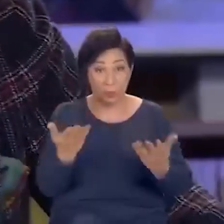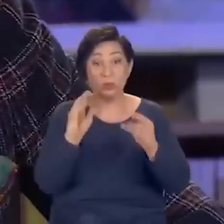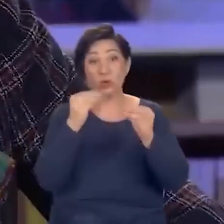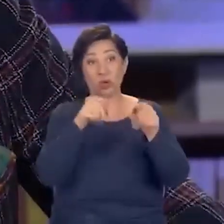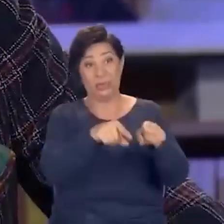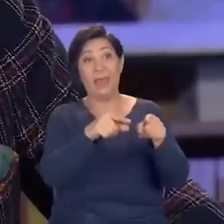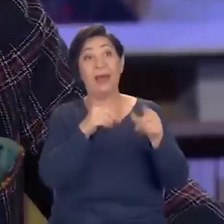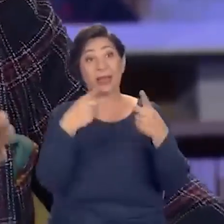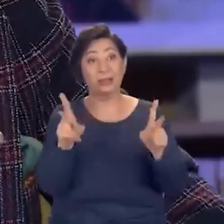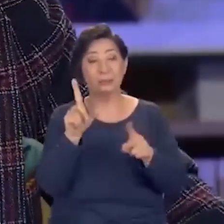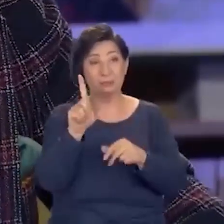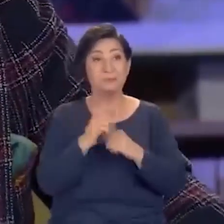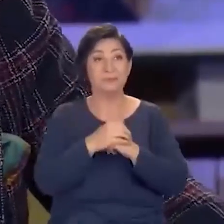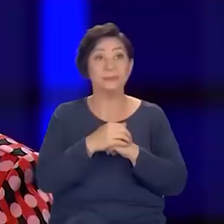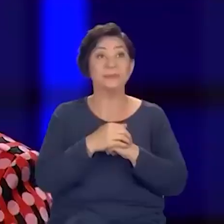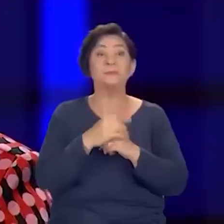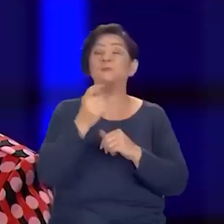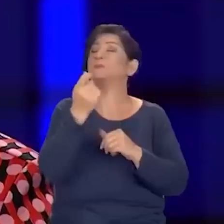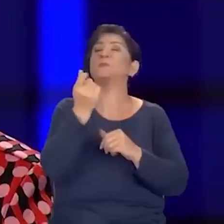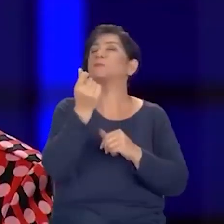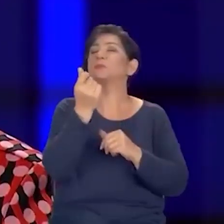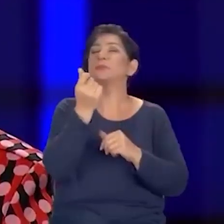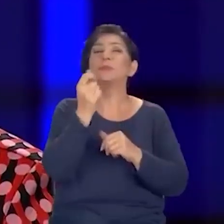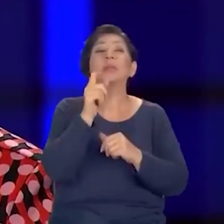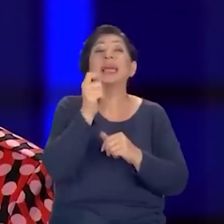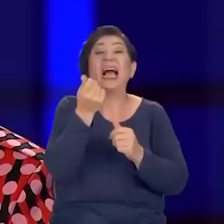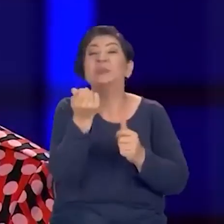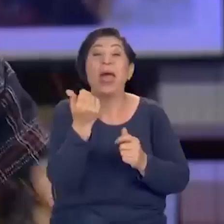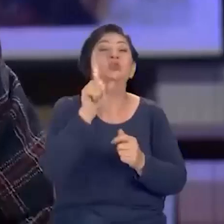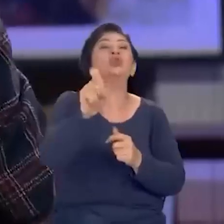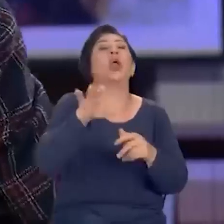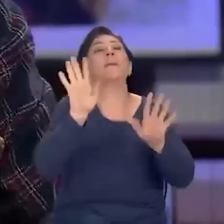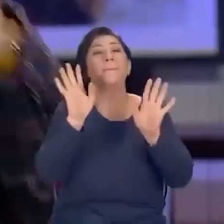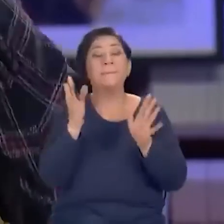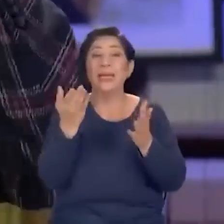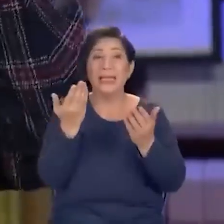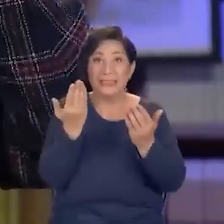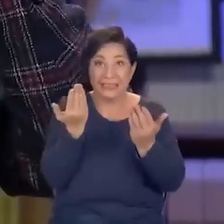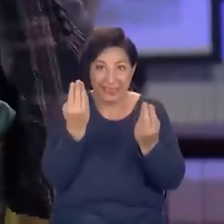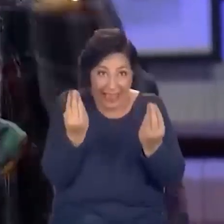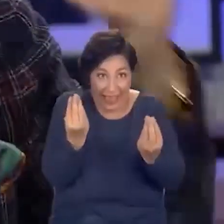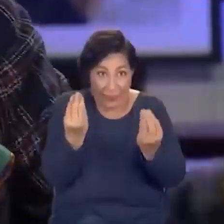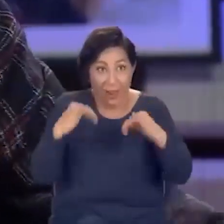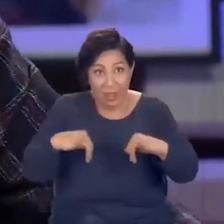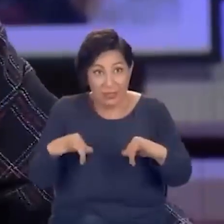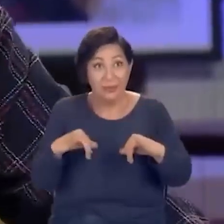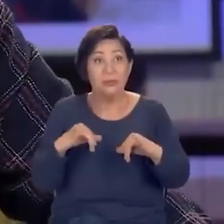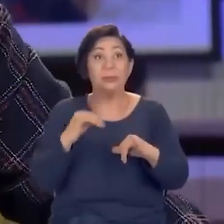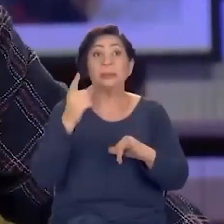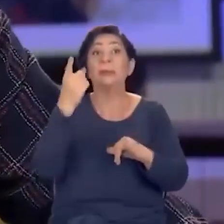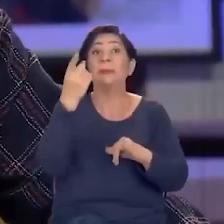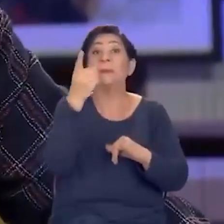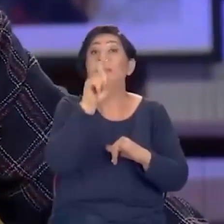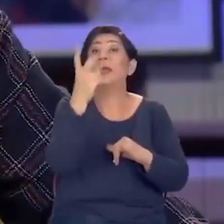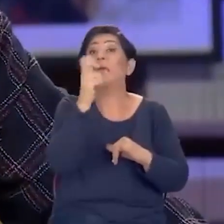da. Nedir bu para mesela? Paranın miktarı soramam da. Nedir yani? Mesela yani ben kaç ayda